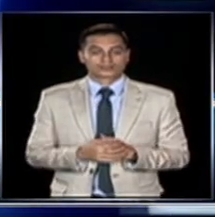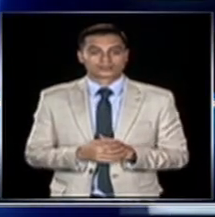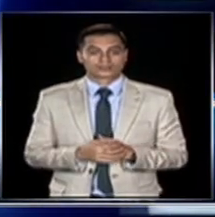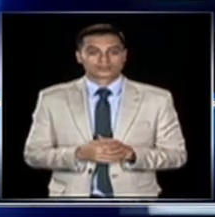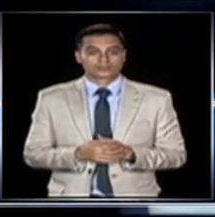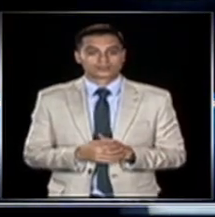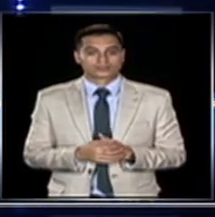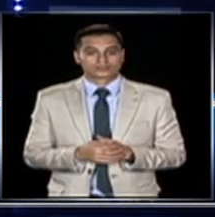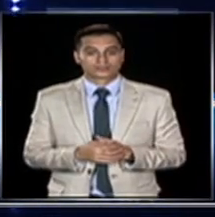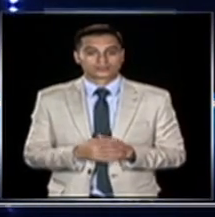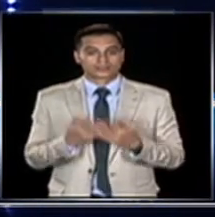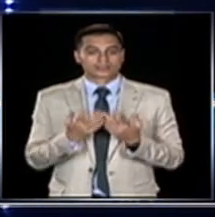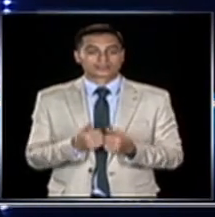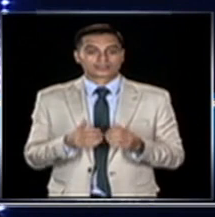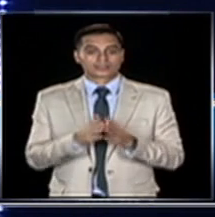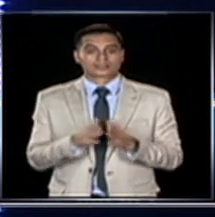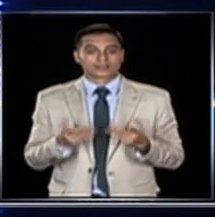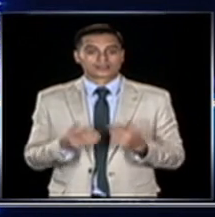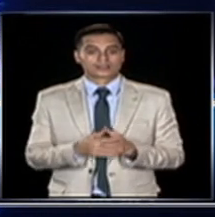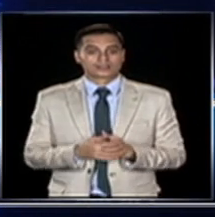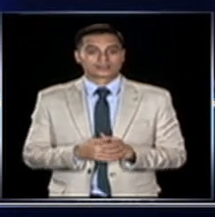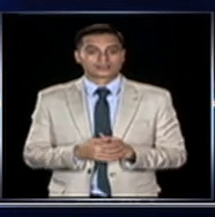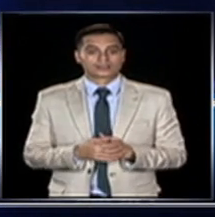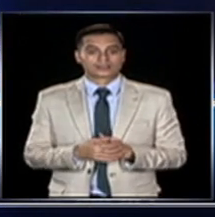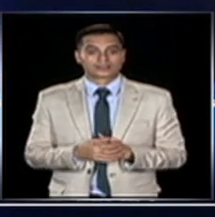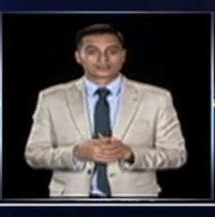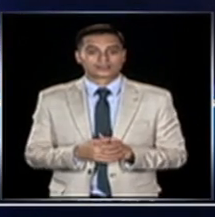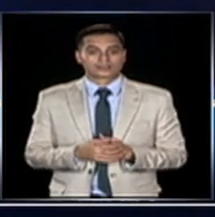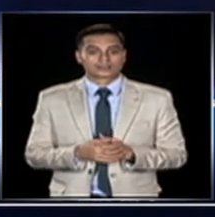زائد 122 يساوي كام؟